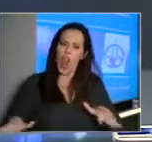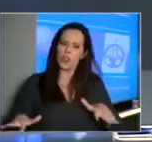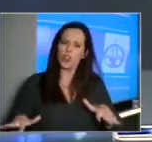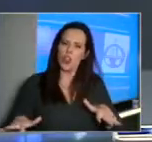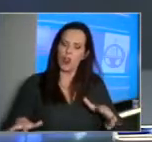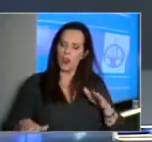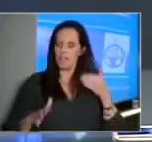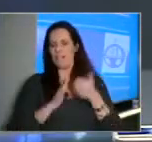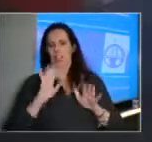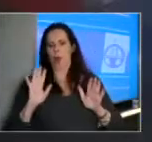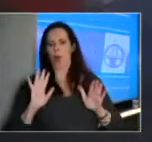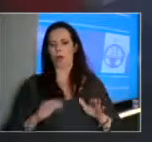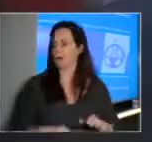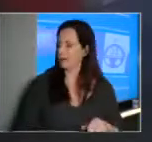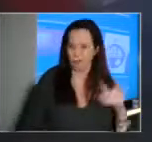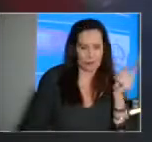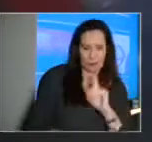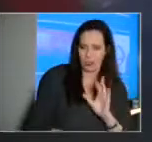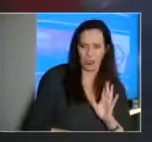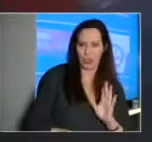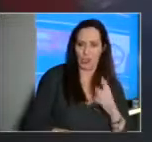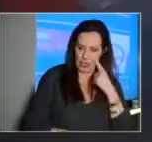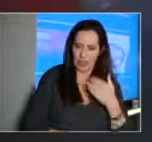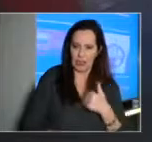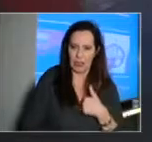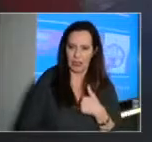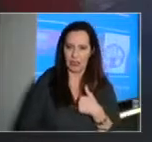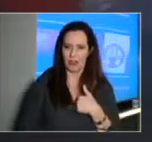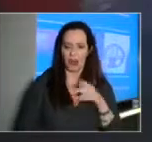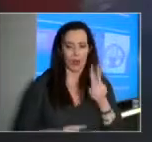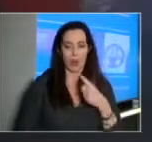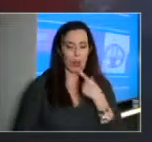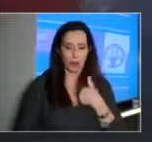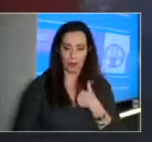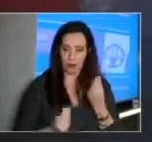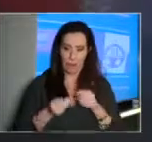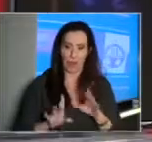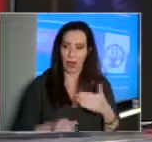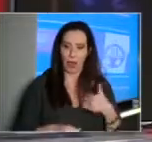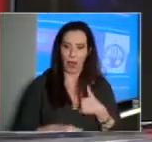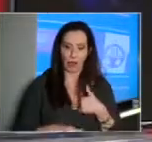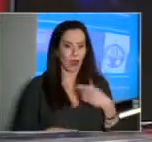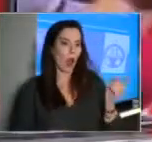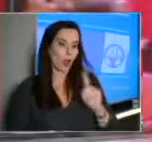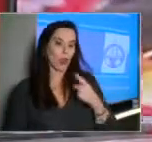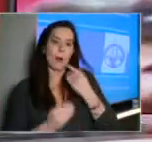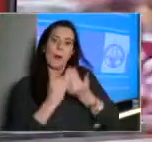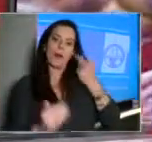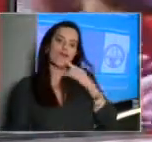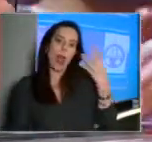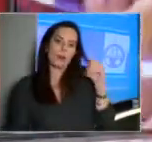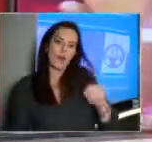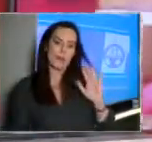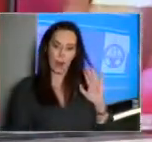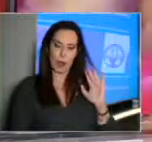לקחו צעד אחד לאחור. לא, זה לא נקרא. תשמע, אני... אתה יכול להגיד עליי דבר כזה, אני ארבע לא, שנים... לא, אתה הגדרת מראש, אתה אבל, בא